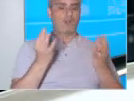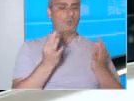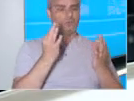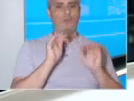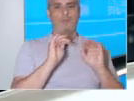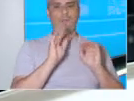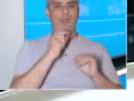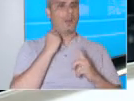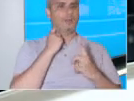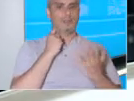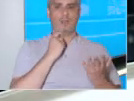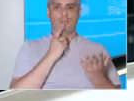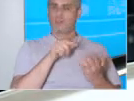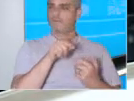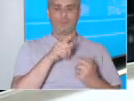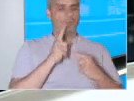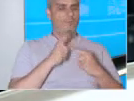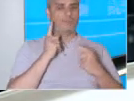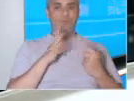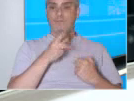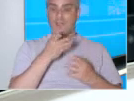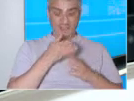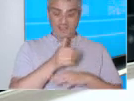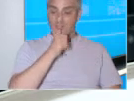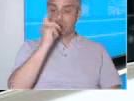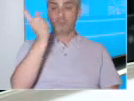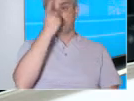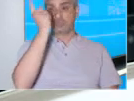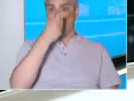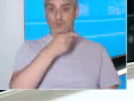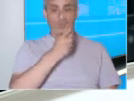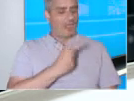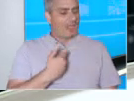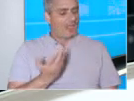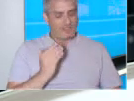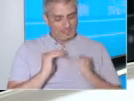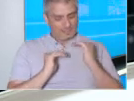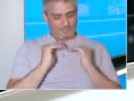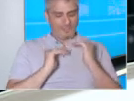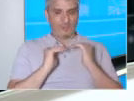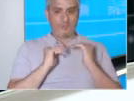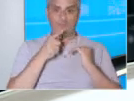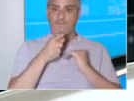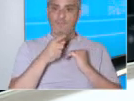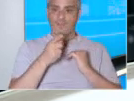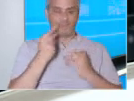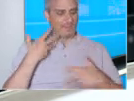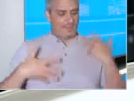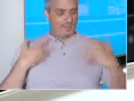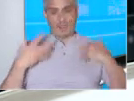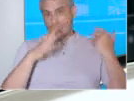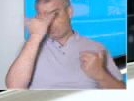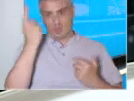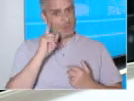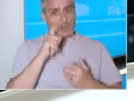שבקדושה, הברכה היא על יין. אבל כאן זה בדיוק העניין. כשאתה נכנס שטוי יין, זאת אומרת, אין לך את המידתיות, ואתה עם התלהבות יתר, שהיא